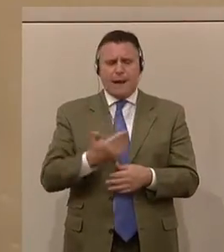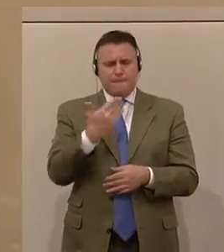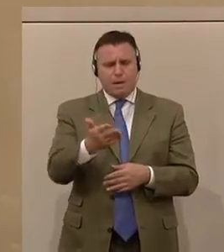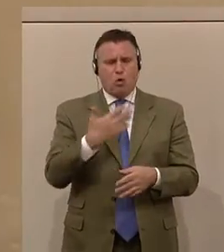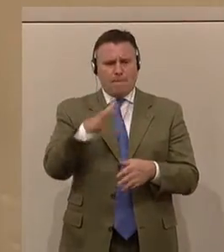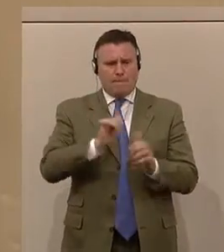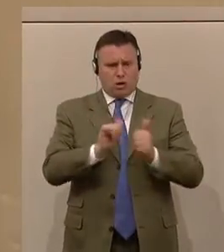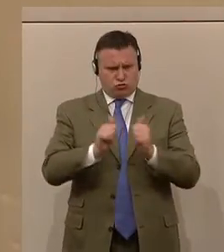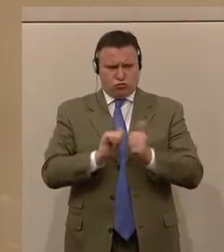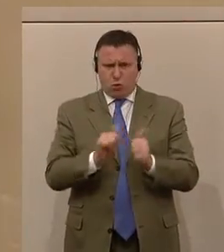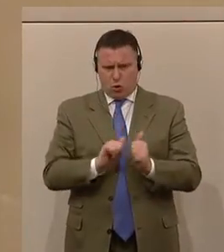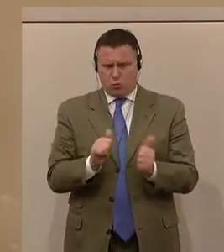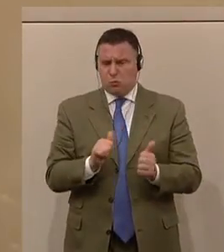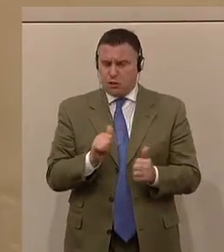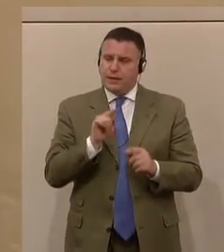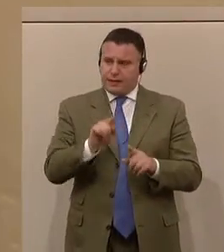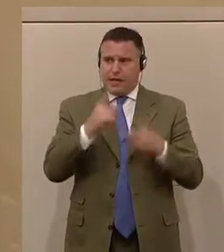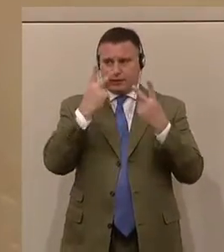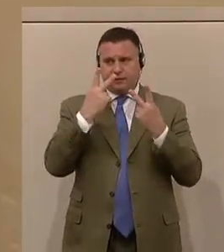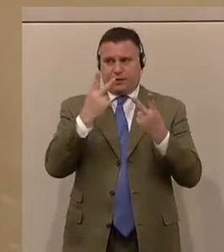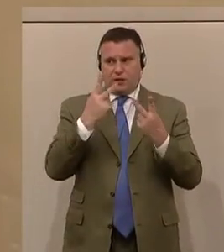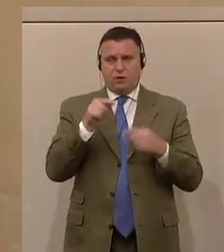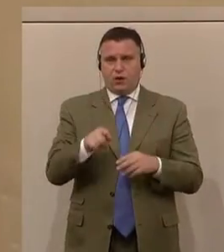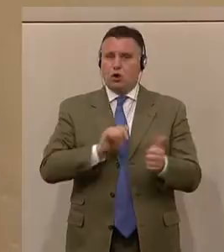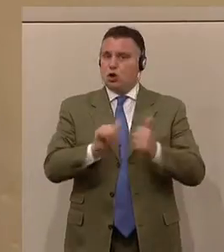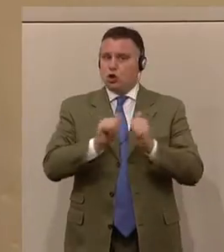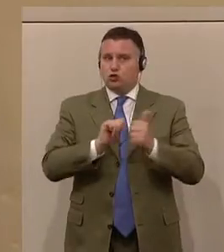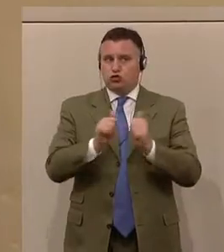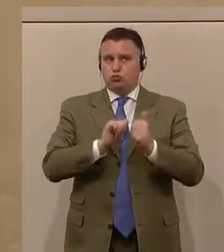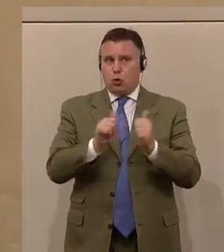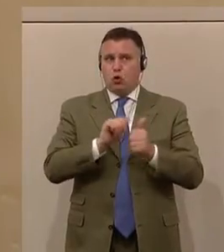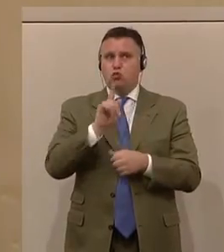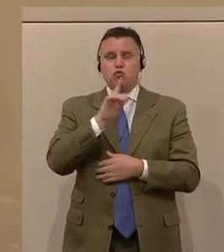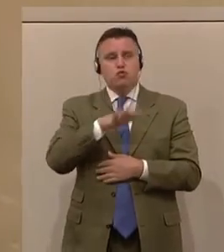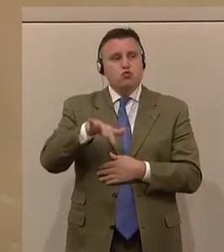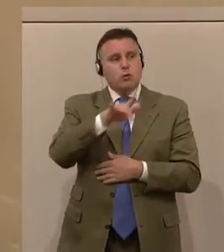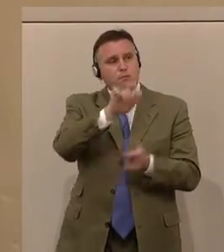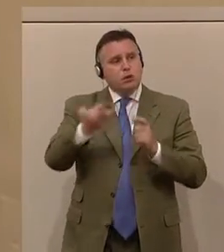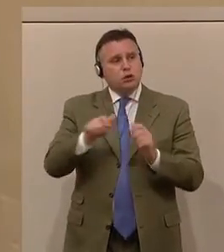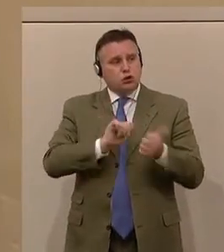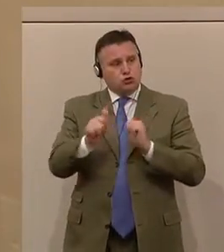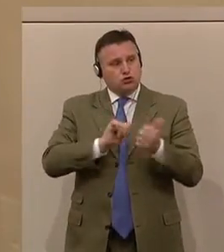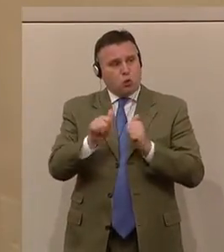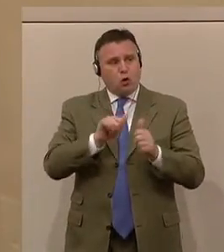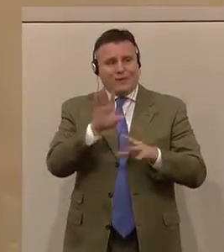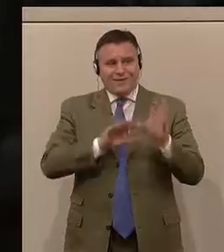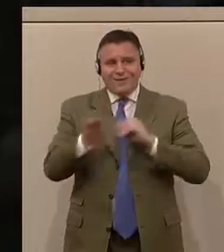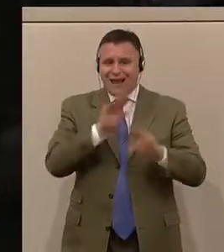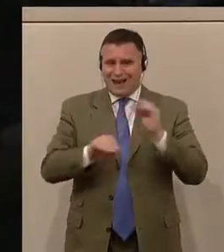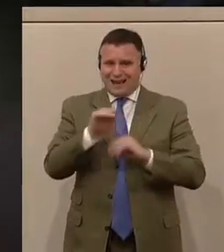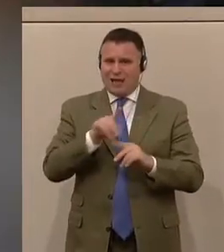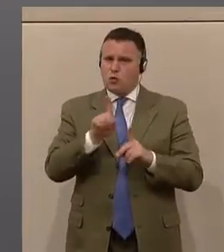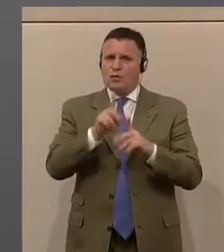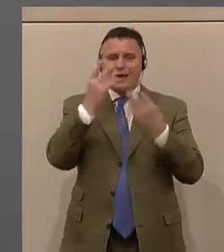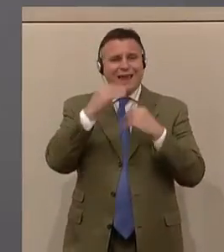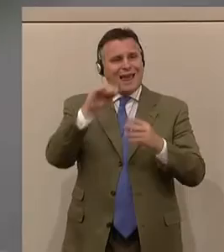in Österreich kommt. Ich erachte das für sehr, sehr wichtig, denn der Sport muss nicht nur bei den Sportlerinnen und Sportlern in den Vereinen, dort, wo das